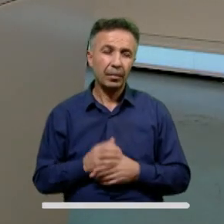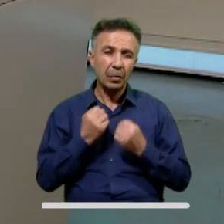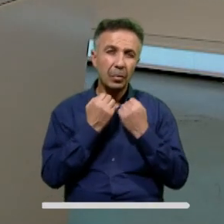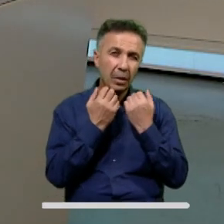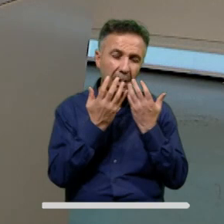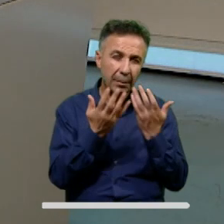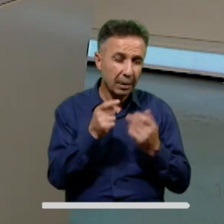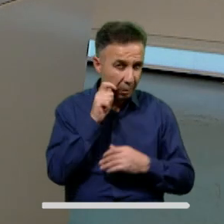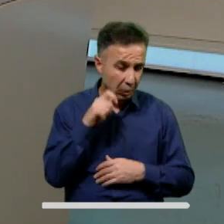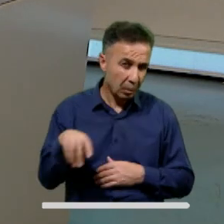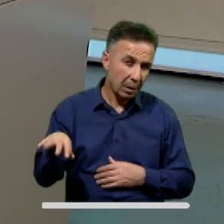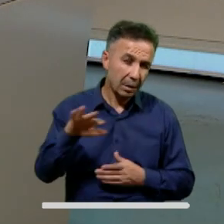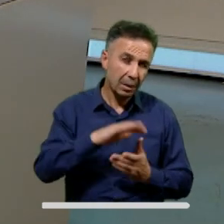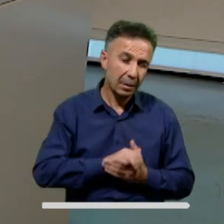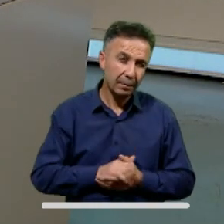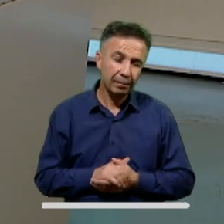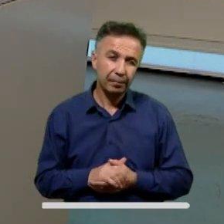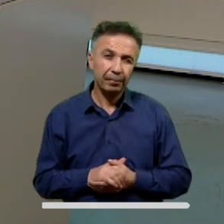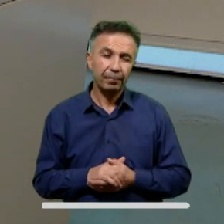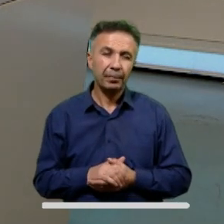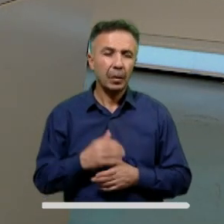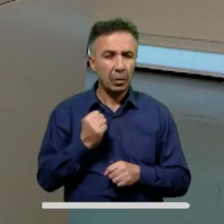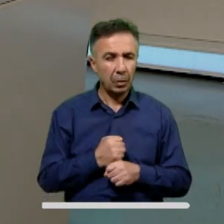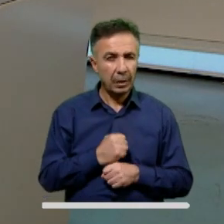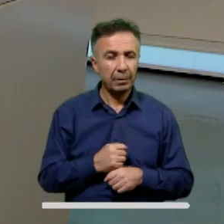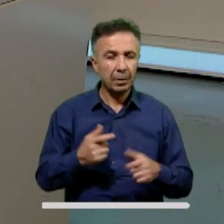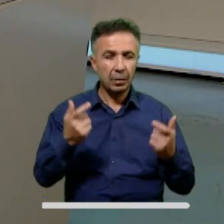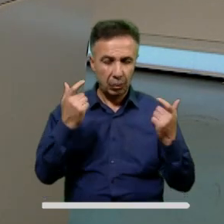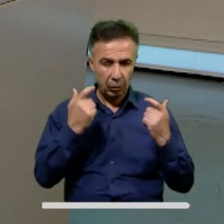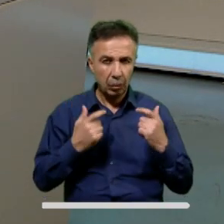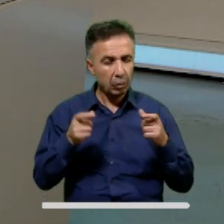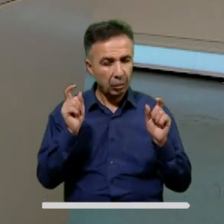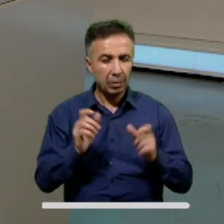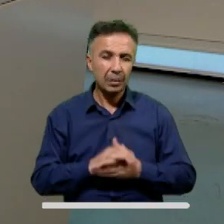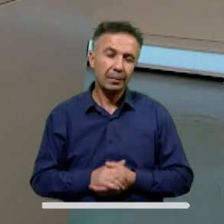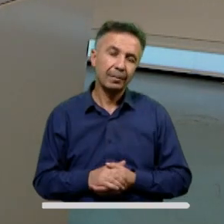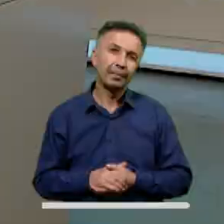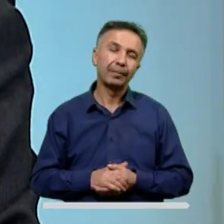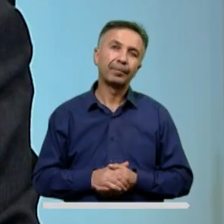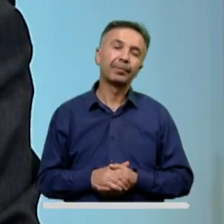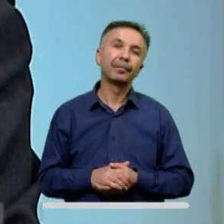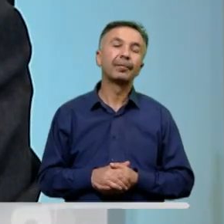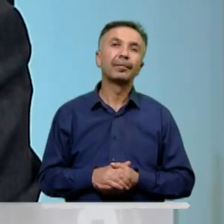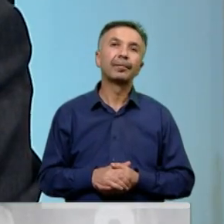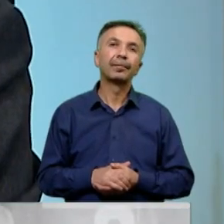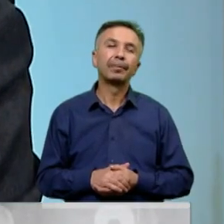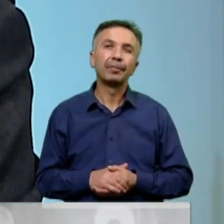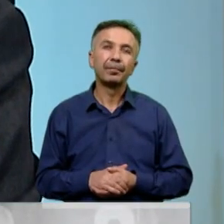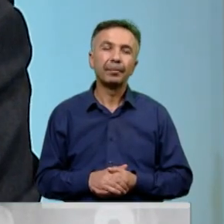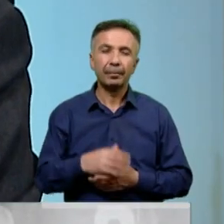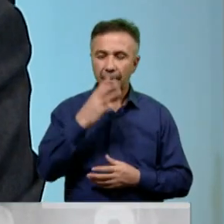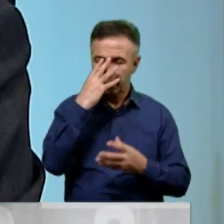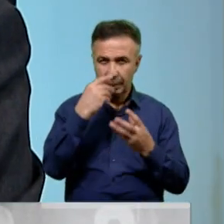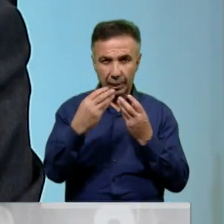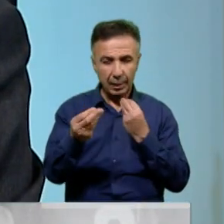de Müslümanın değil mi bir görevidir. Tehadev, tehabbu buyuruyor Peygamber aleyhisselam.